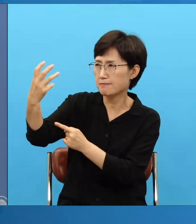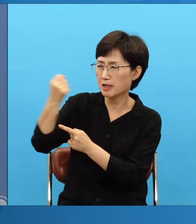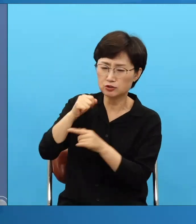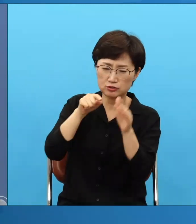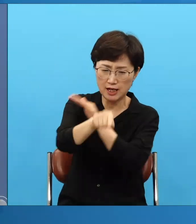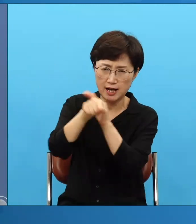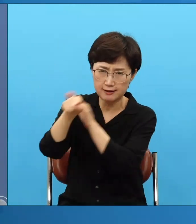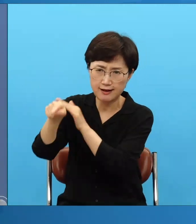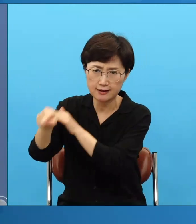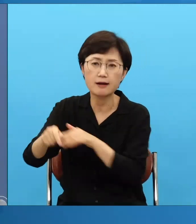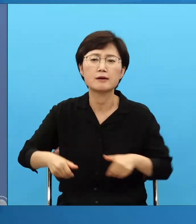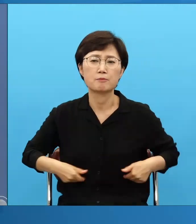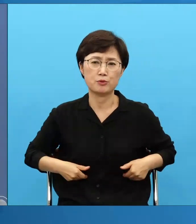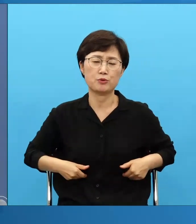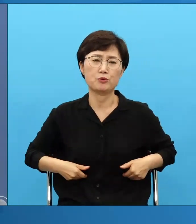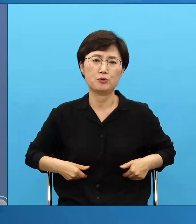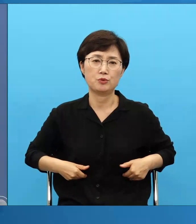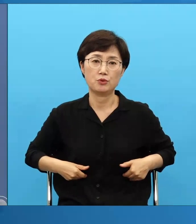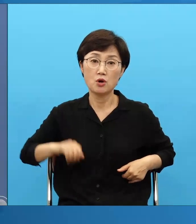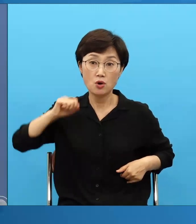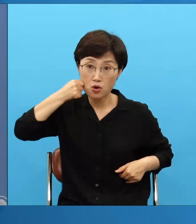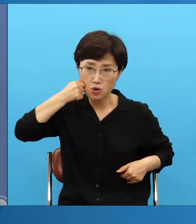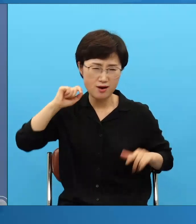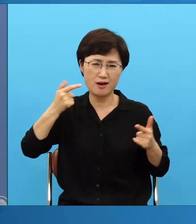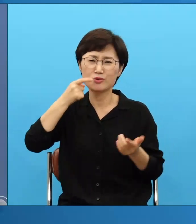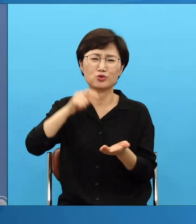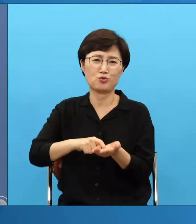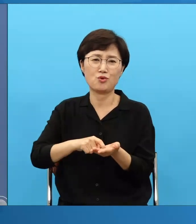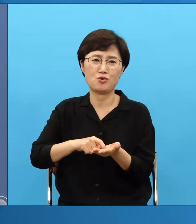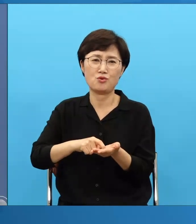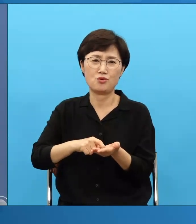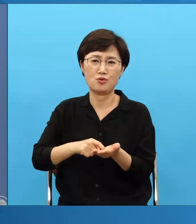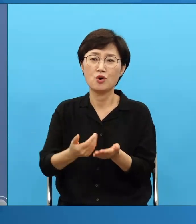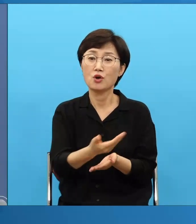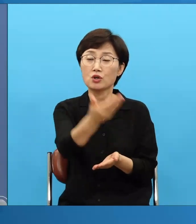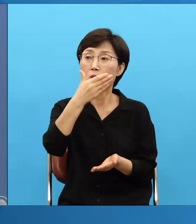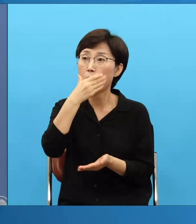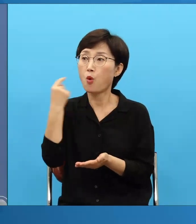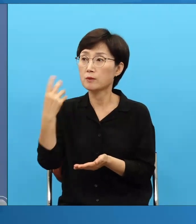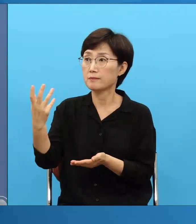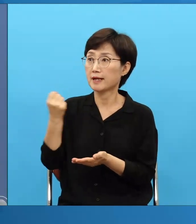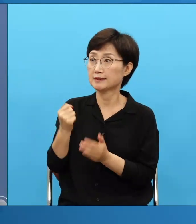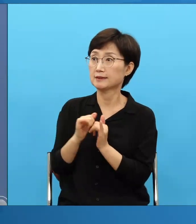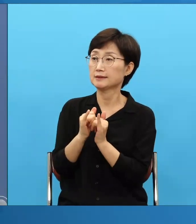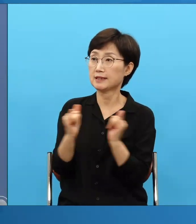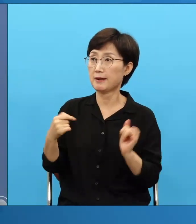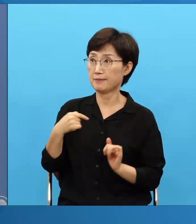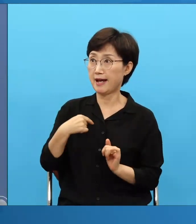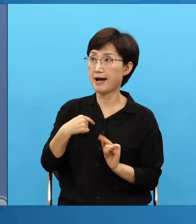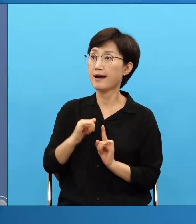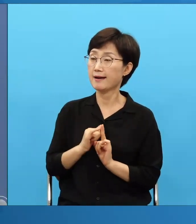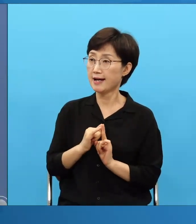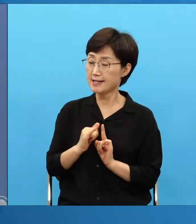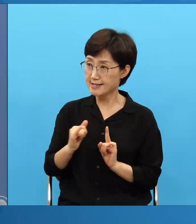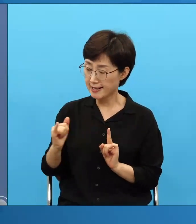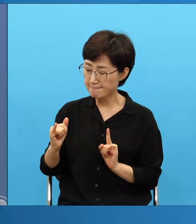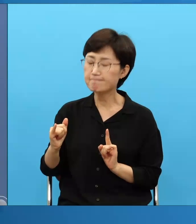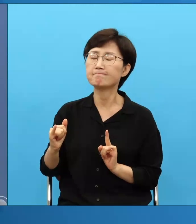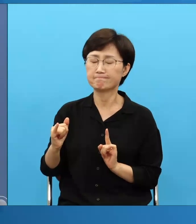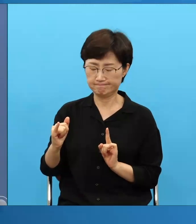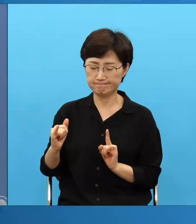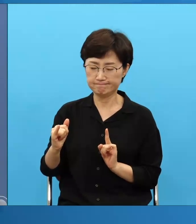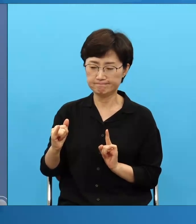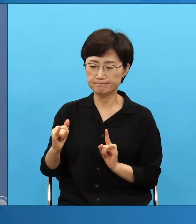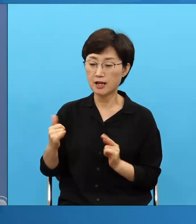summit. 쉽게 되어집니다. Now you can do this very easily. 여러분 한 명이 이 언약을 붙잡아 버리면 가문도 살리고